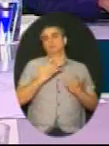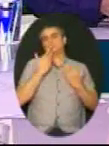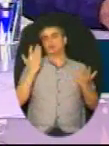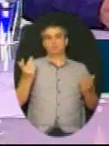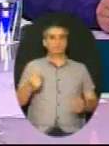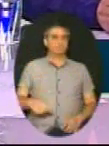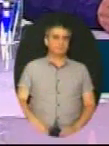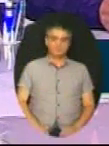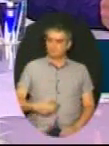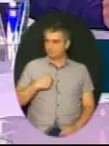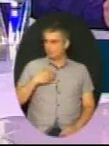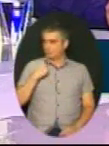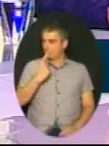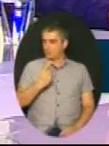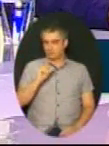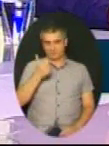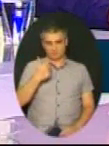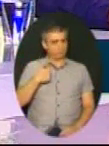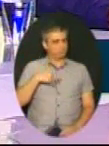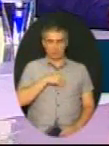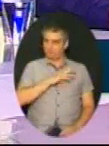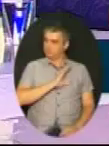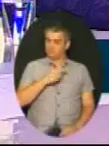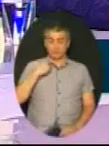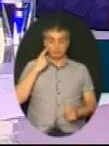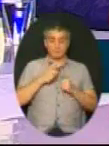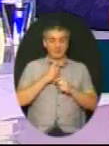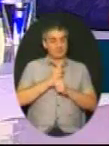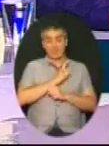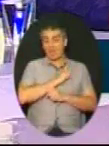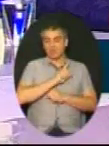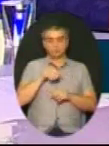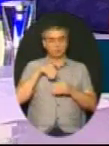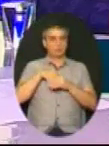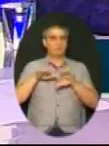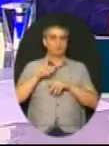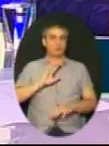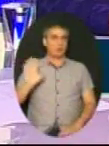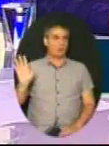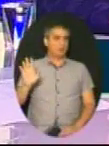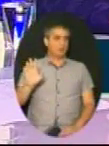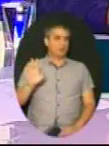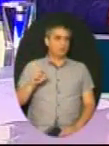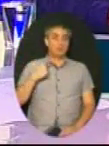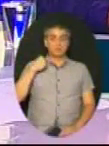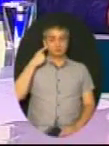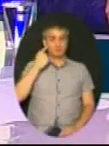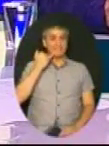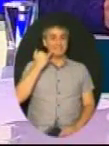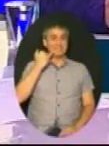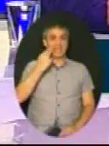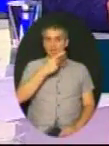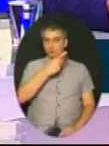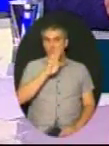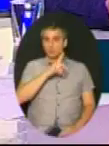מרכז שמאל זה ברור. אני רוצה להגיד ככה, קודם כל אני חולק עליך, אני חושב שמפלגת העבודה אסור להיכנס לממשלה. אני חושב שבוז'י קיבל